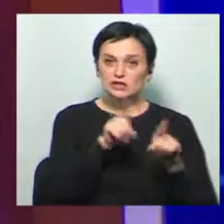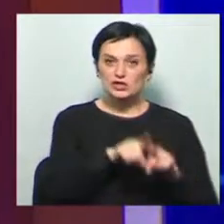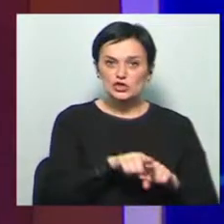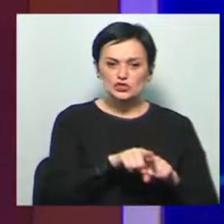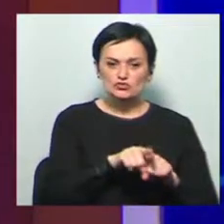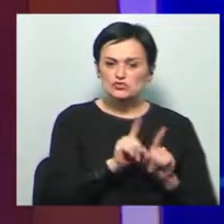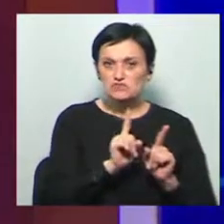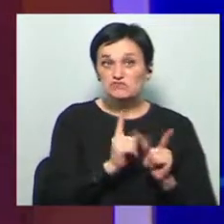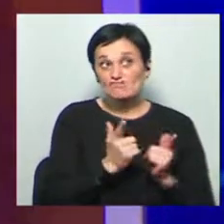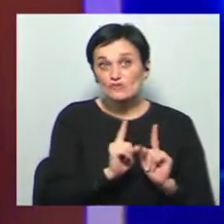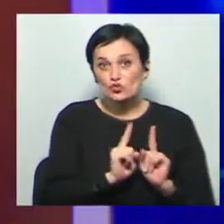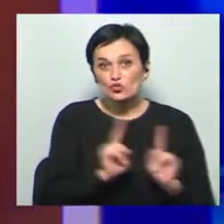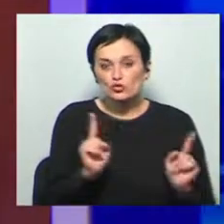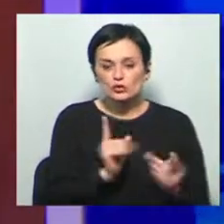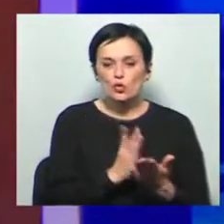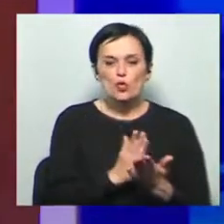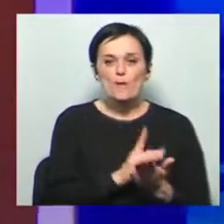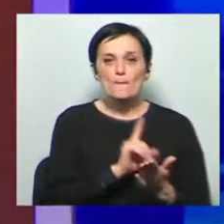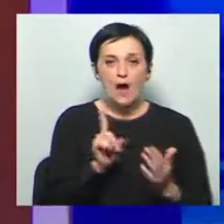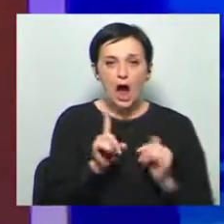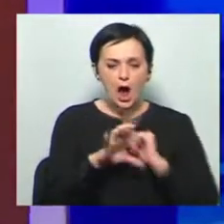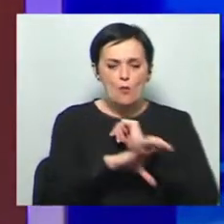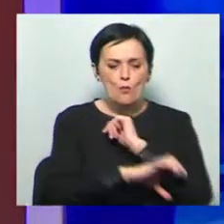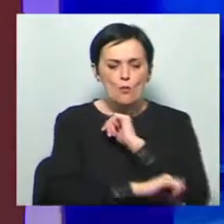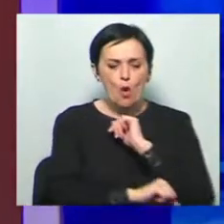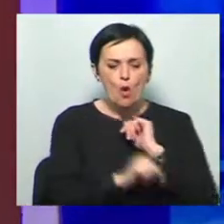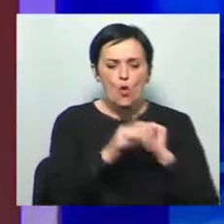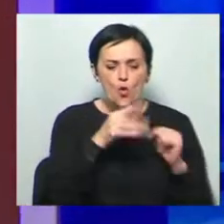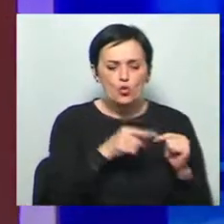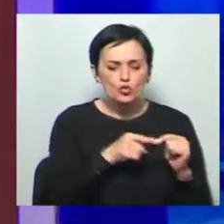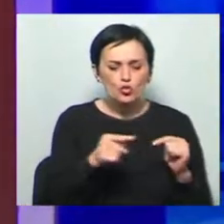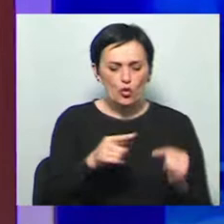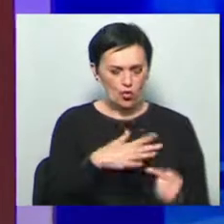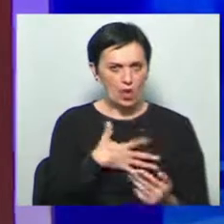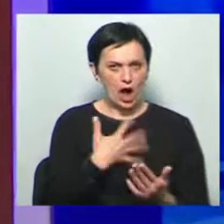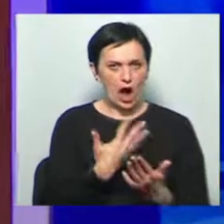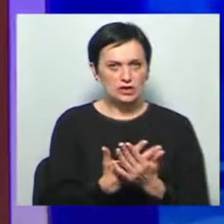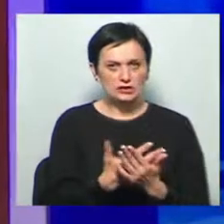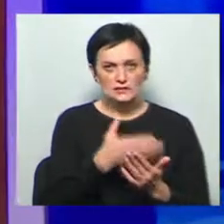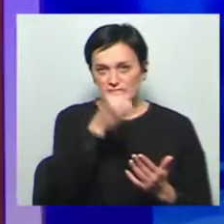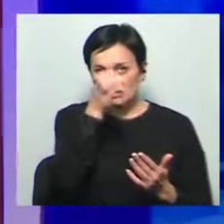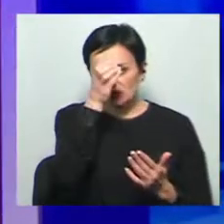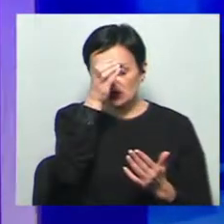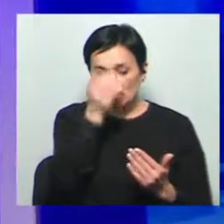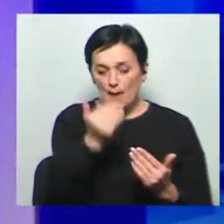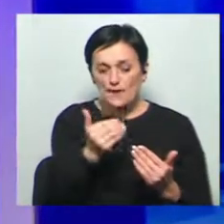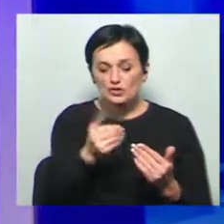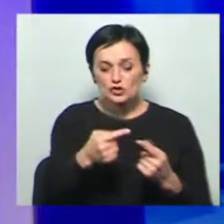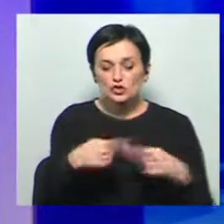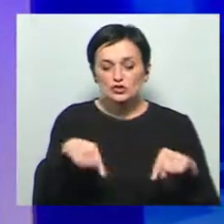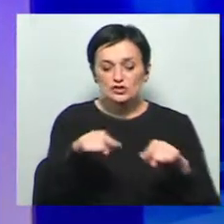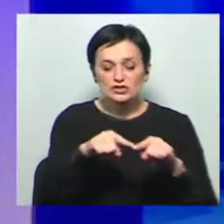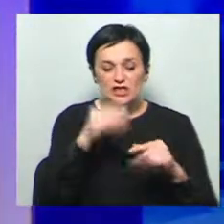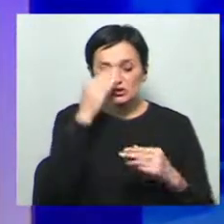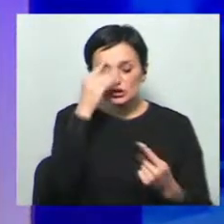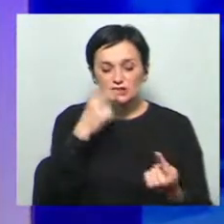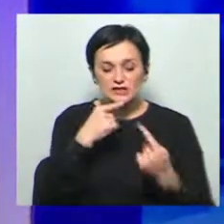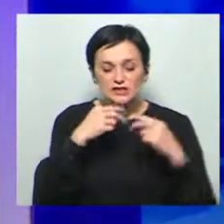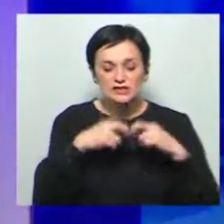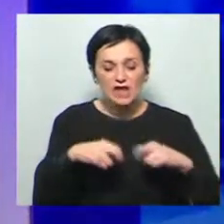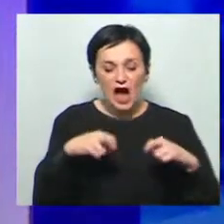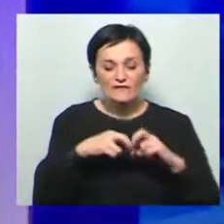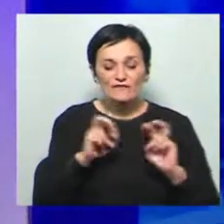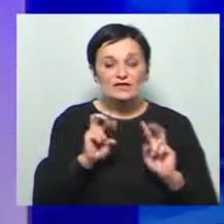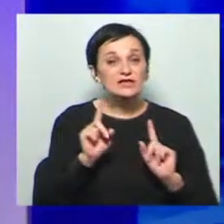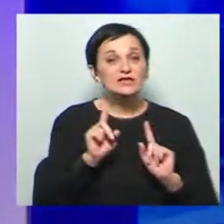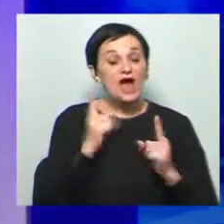ძალიან უცნაურია, მაგრამ ბოლო წლებში არის აქტიურად სამეცნიერო წრეებში განხილვის საგანი.